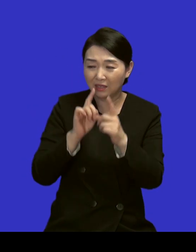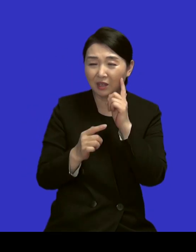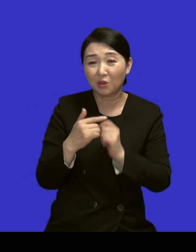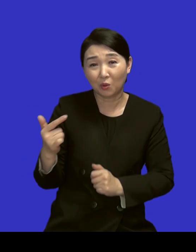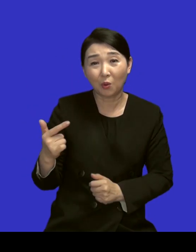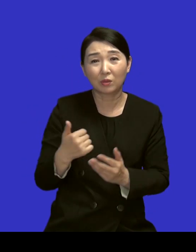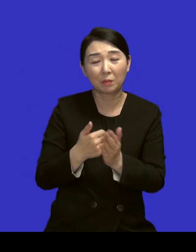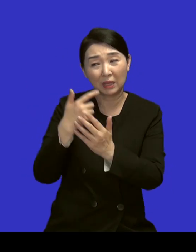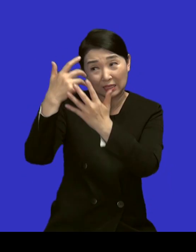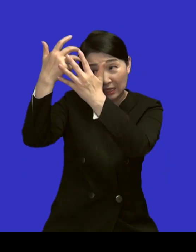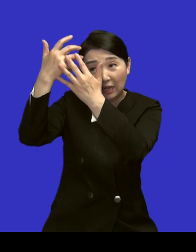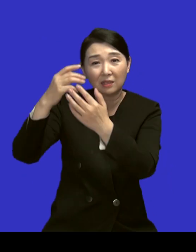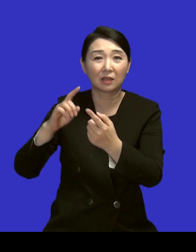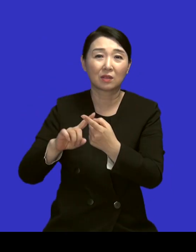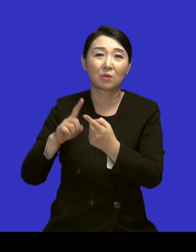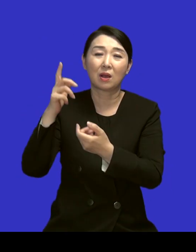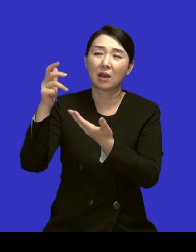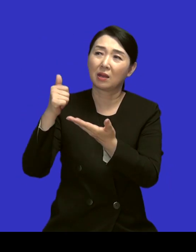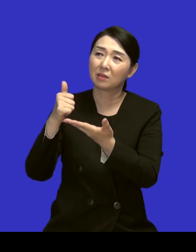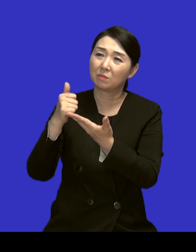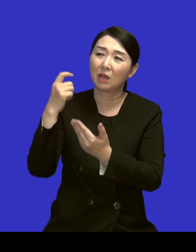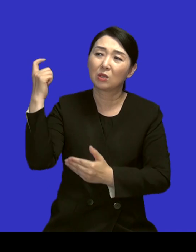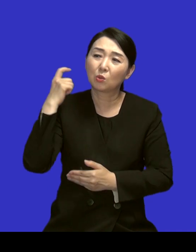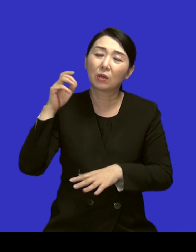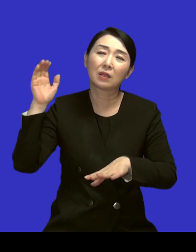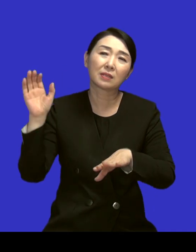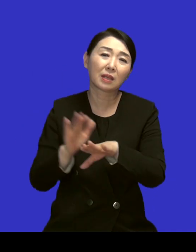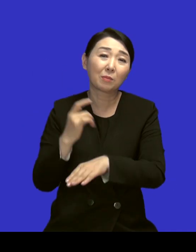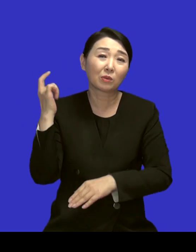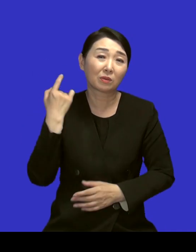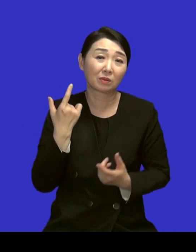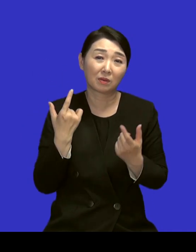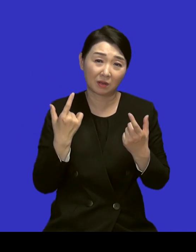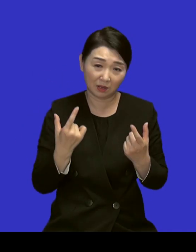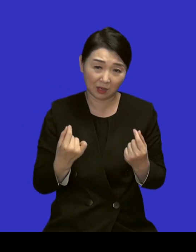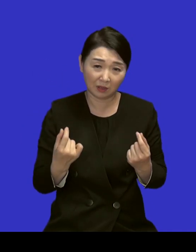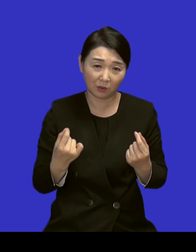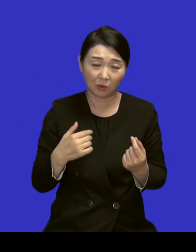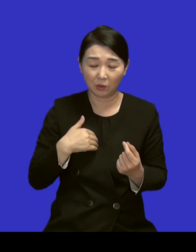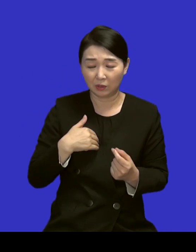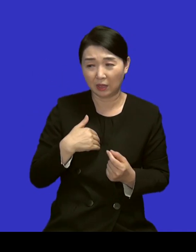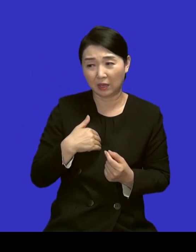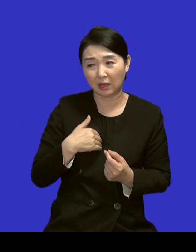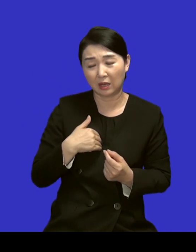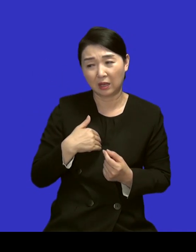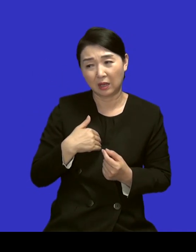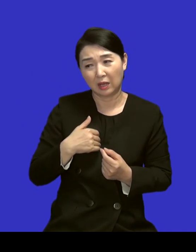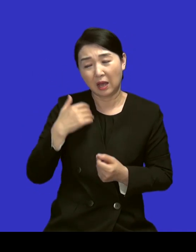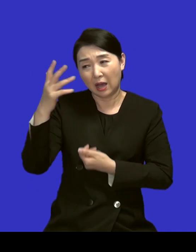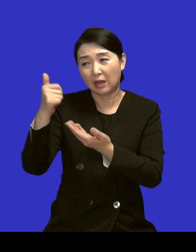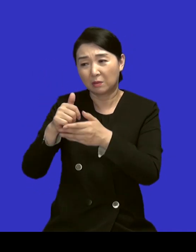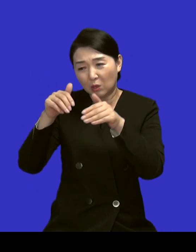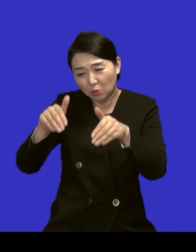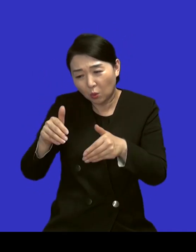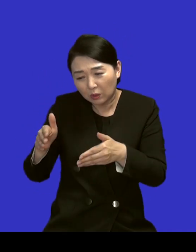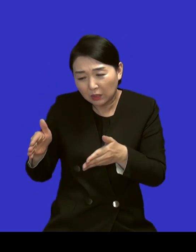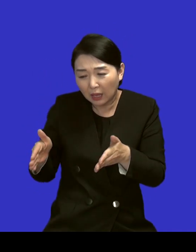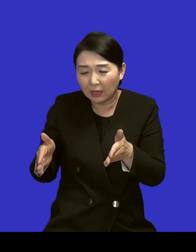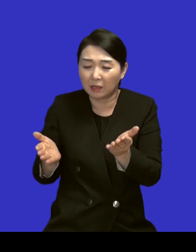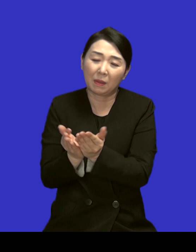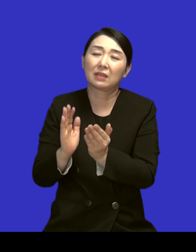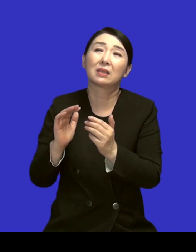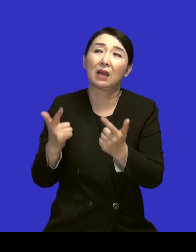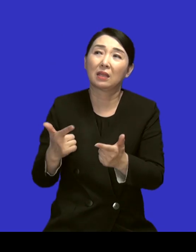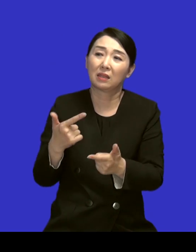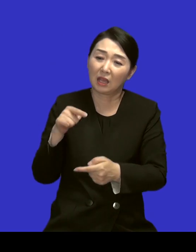제 상상력으로 하나님의 소리를 잘못 들었나 봐요. 제 길이 아닌 것 같아요. 하나님, 저 이거